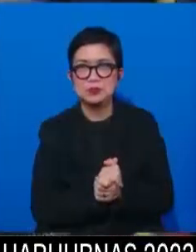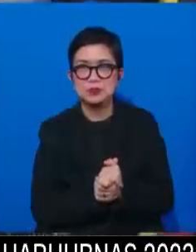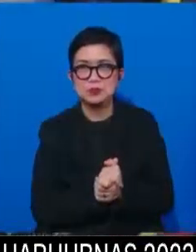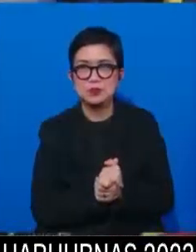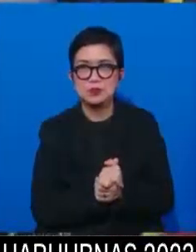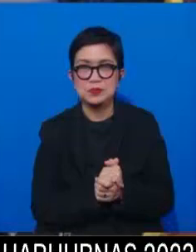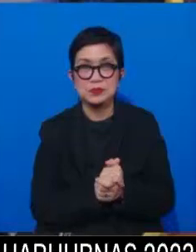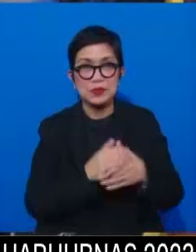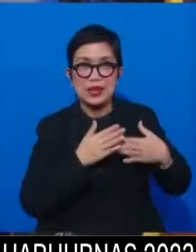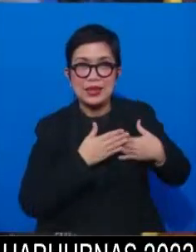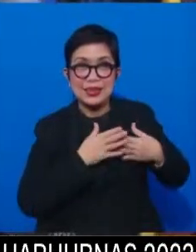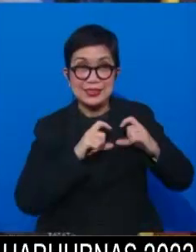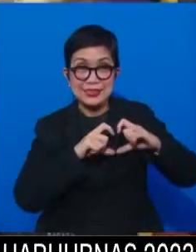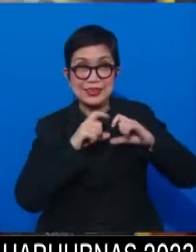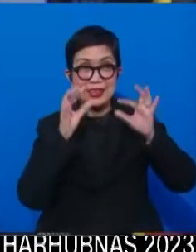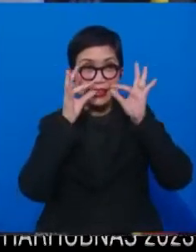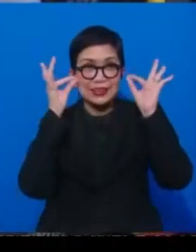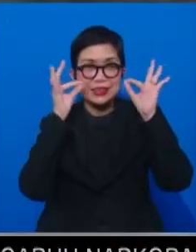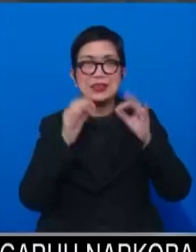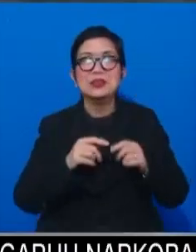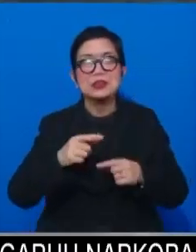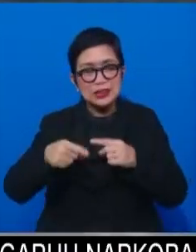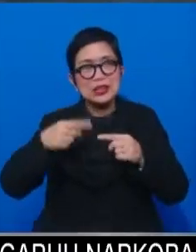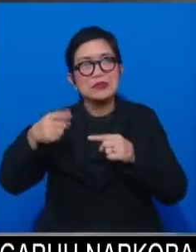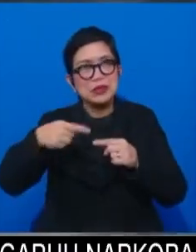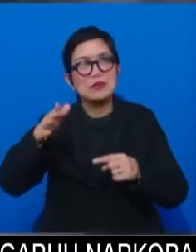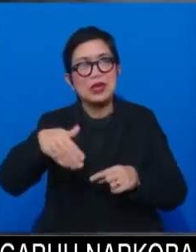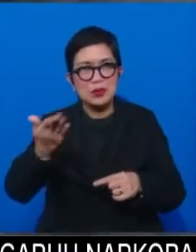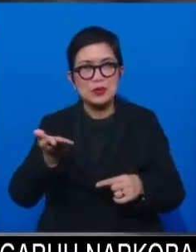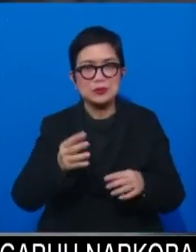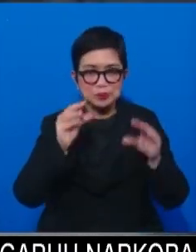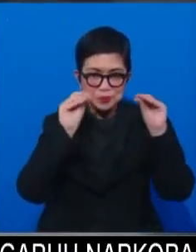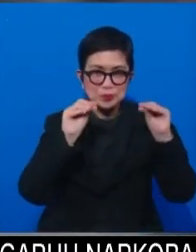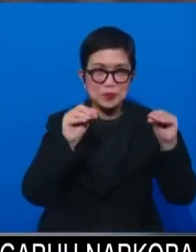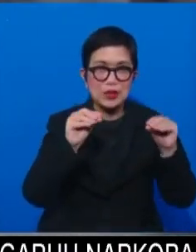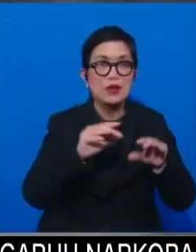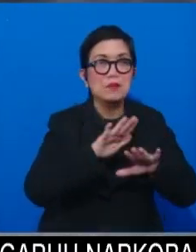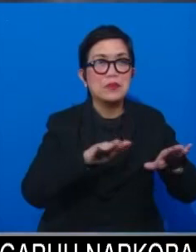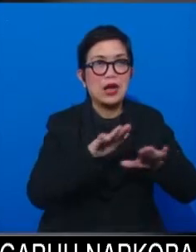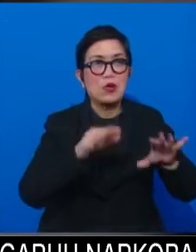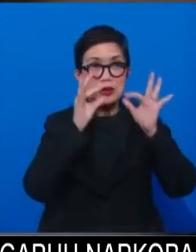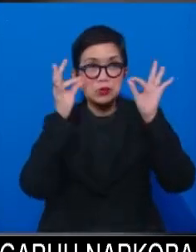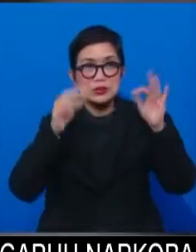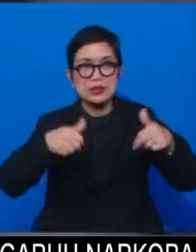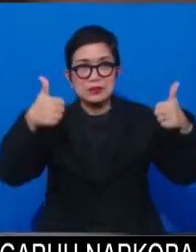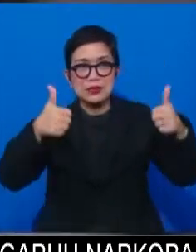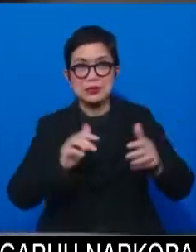Para cat lovers berharap event seperti ini dapat digelar rutin untuk memberi pengetahuan merawat kucing yang lebih kompeten.